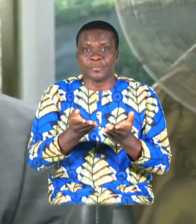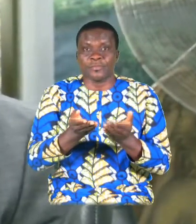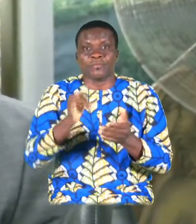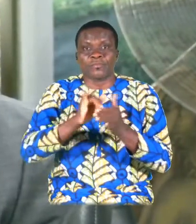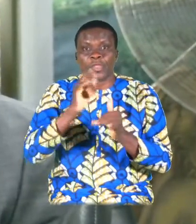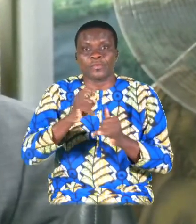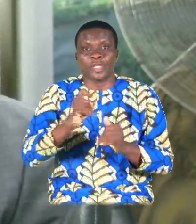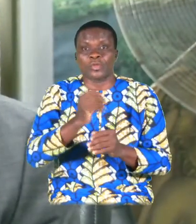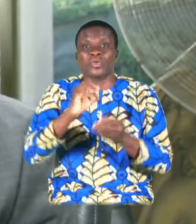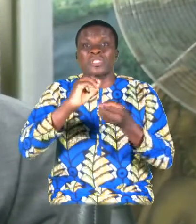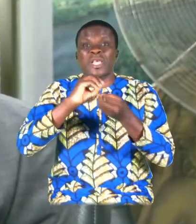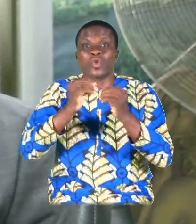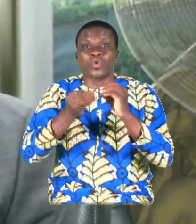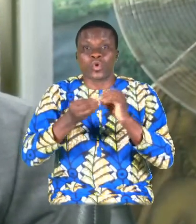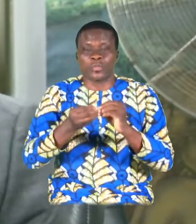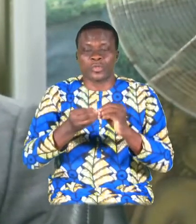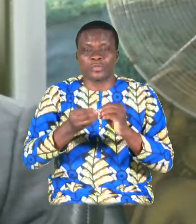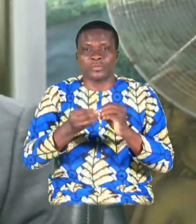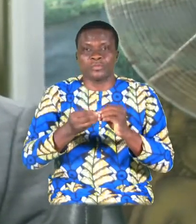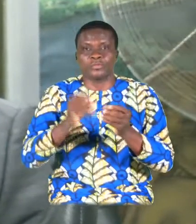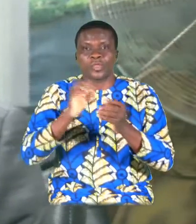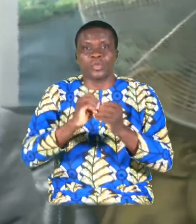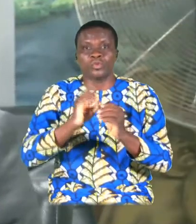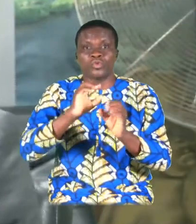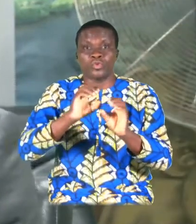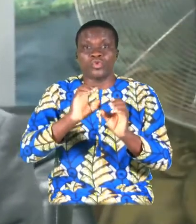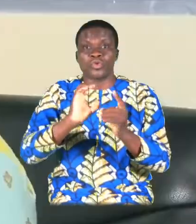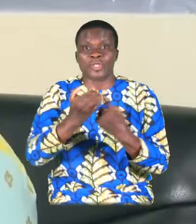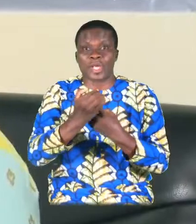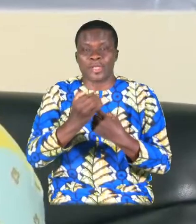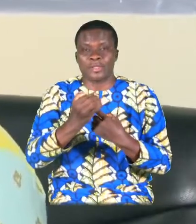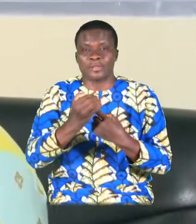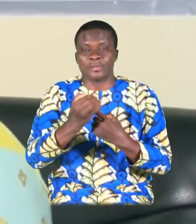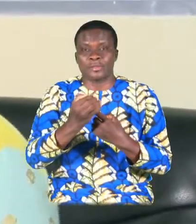C'est que c'est le nombre de cas qui